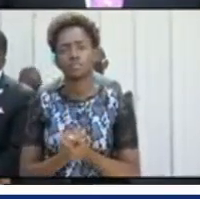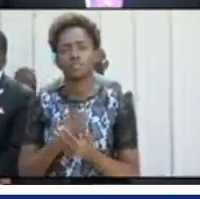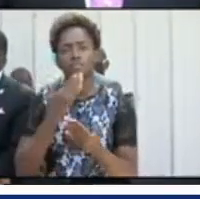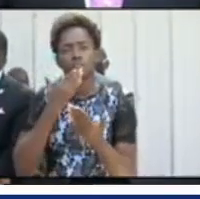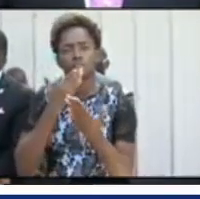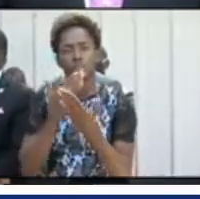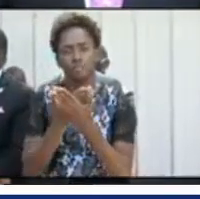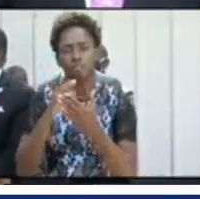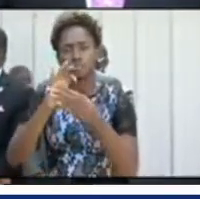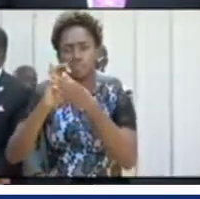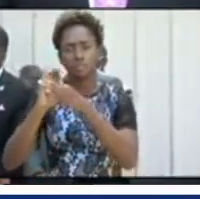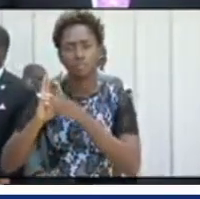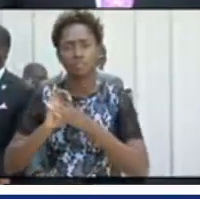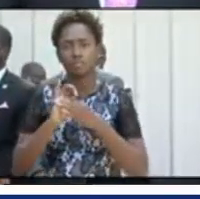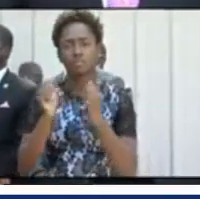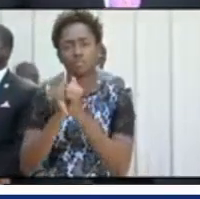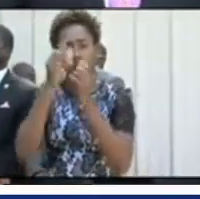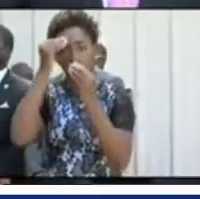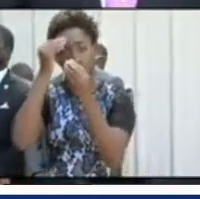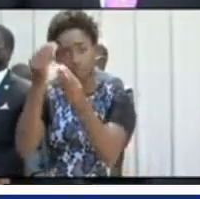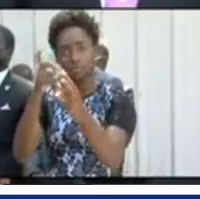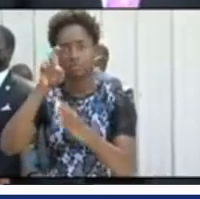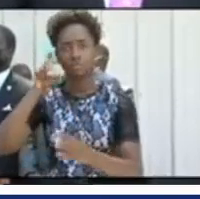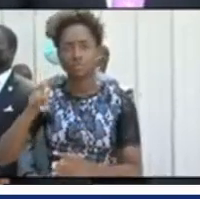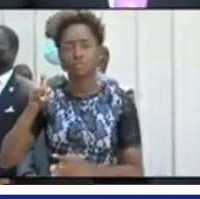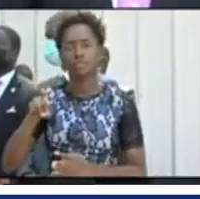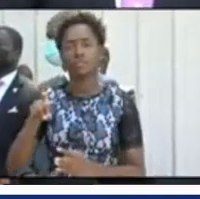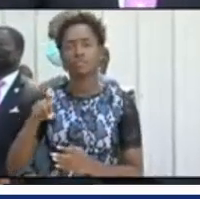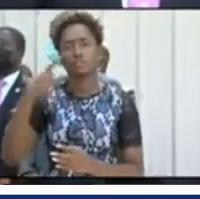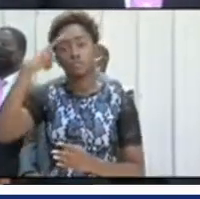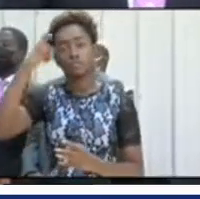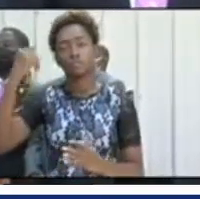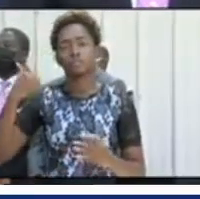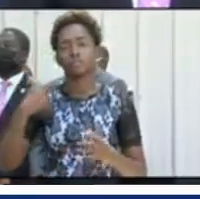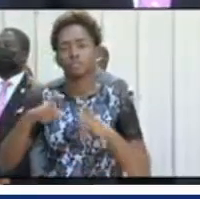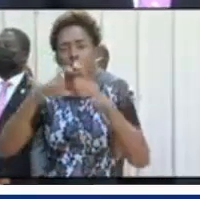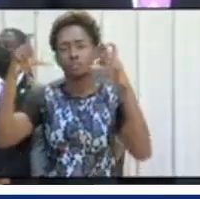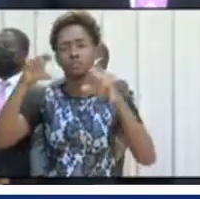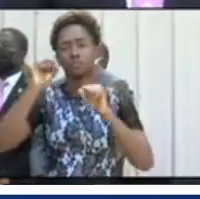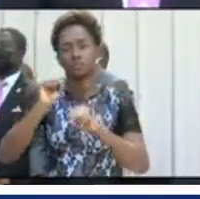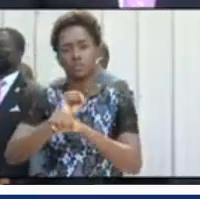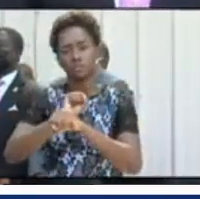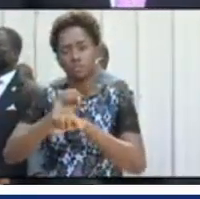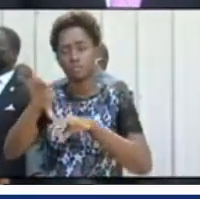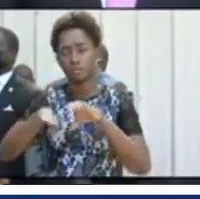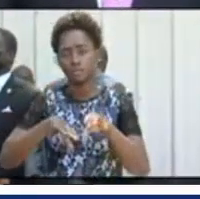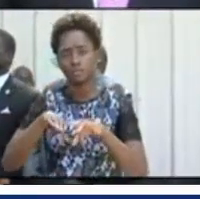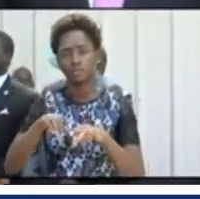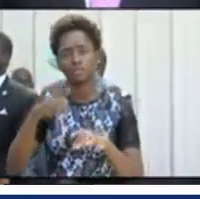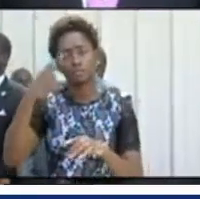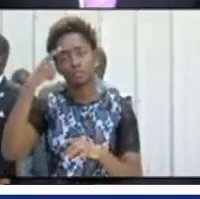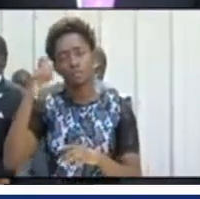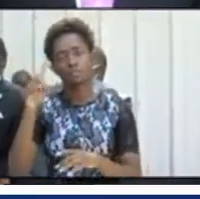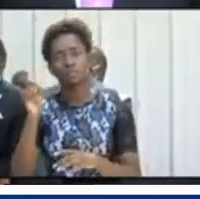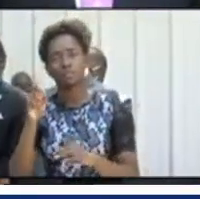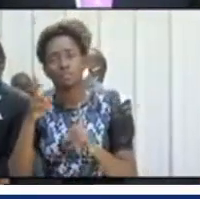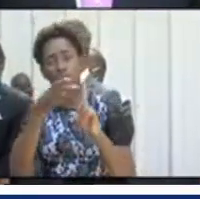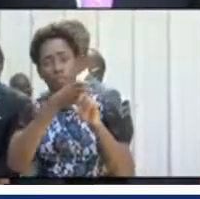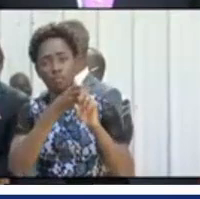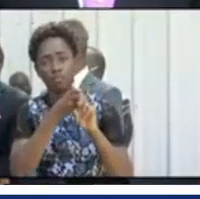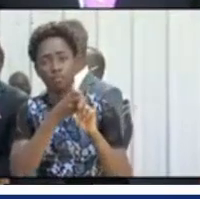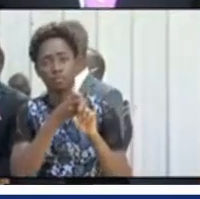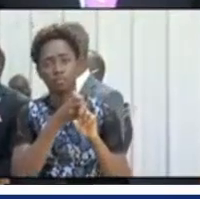bonjour collaboration avec information qui a besoin parce que me connais un gros travail qu'a fait parce que sous kidnapping